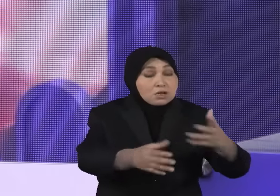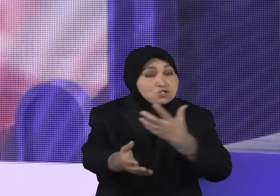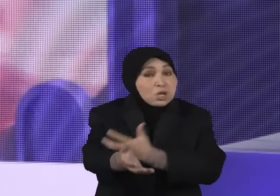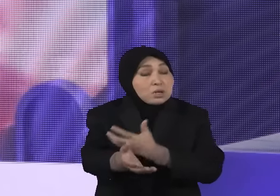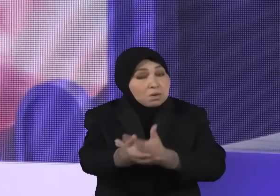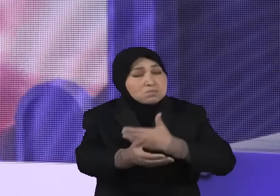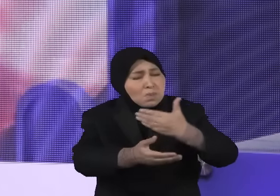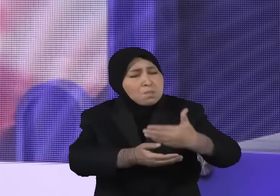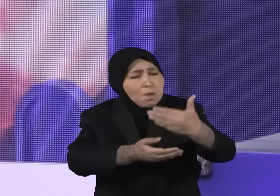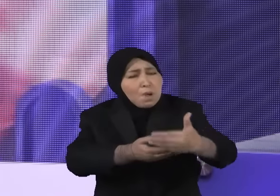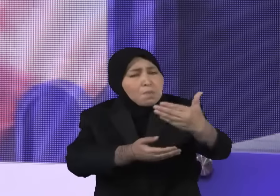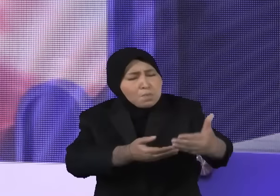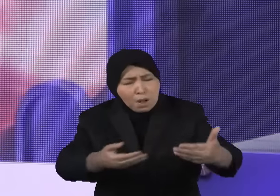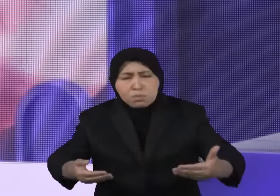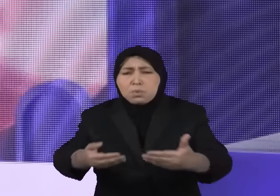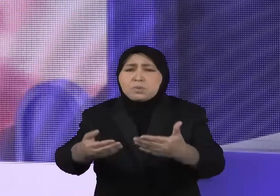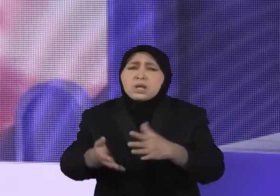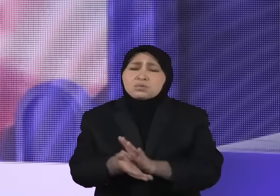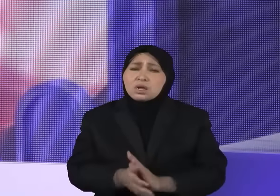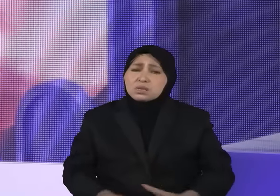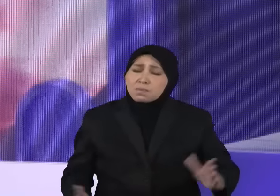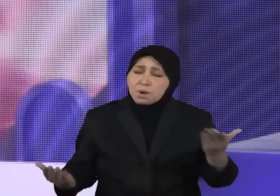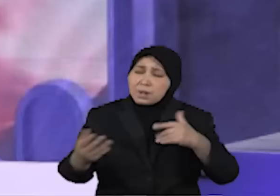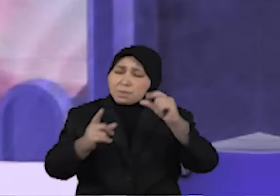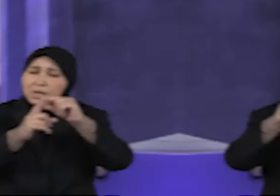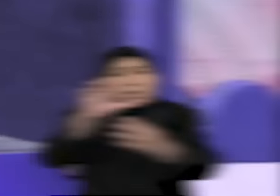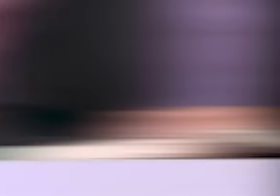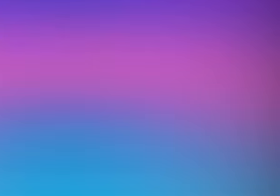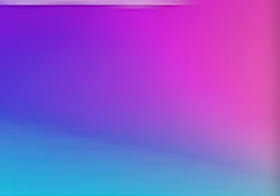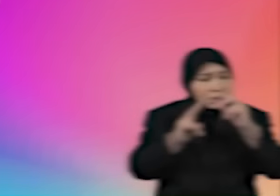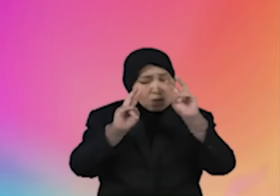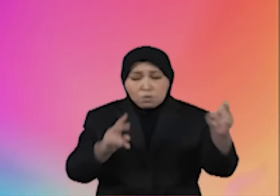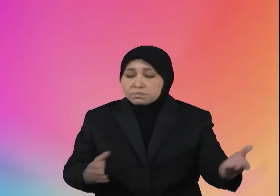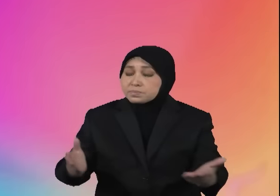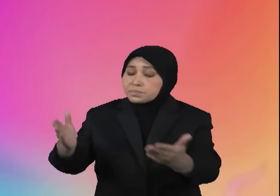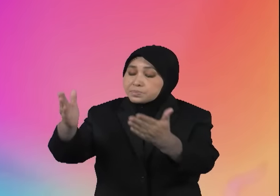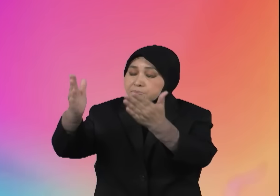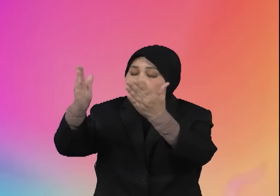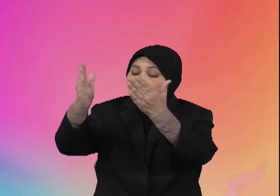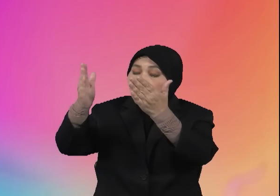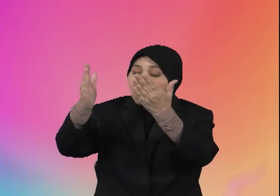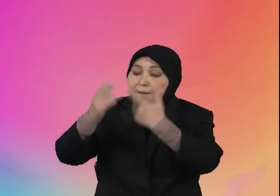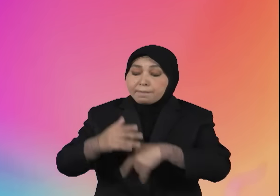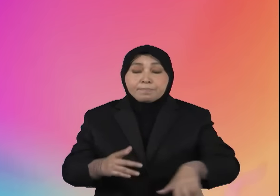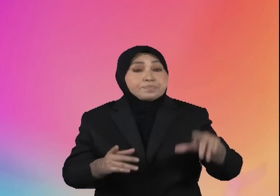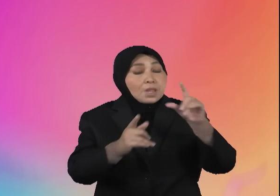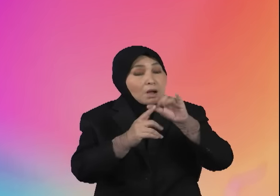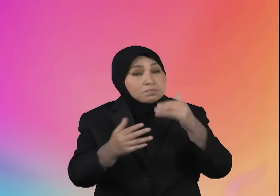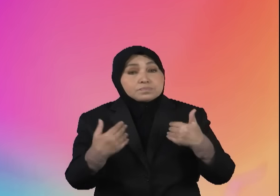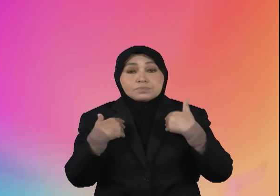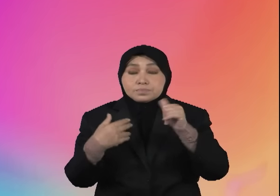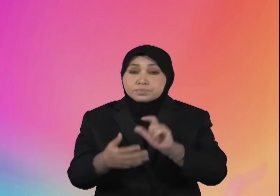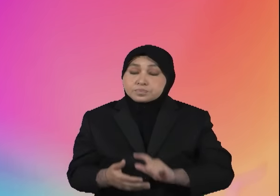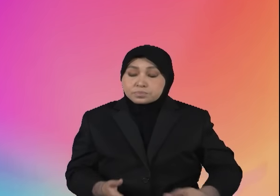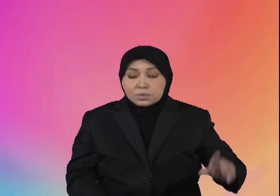demi generasi. Membawa pada perkataan pilihan pada hari ini, kita saksikan perkataannya, fa'in uthira ala